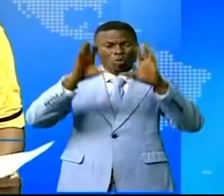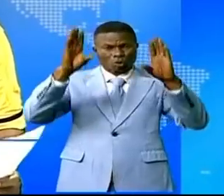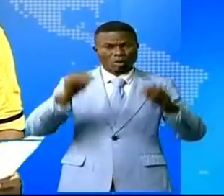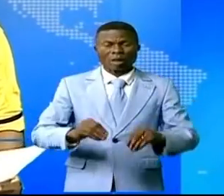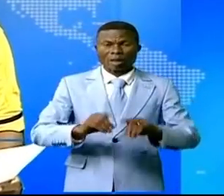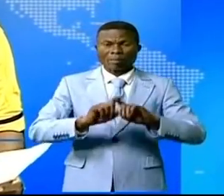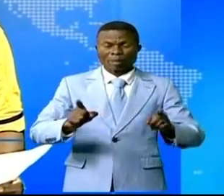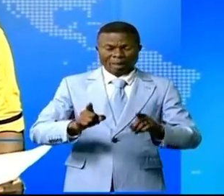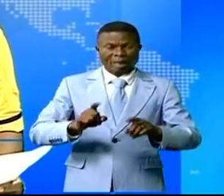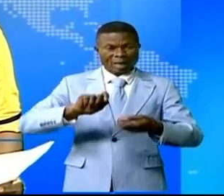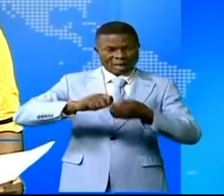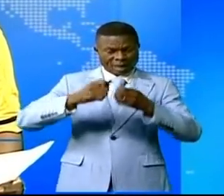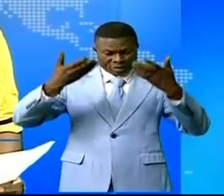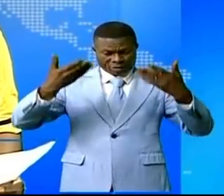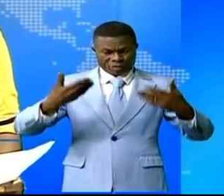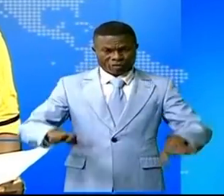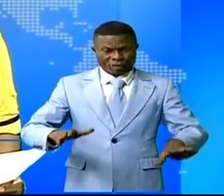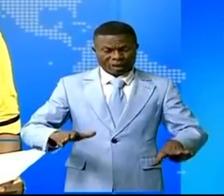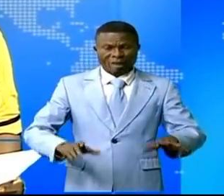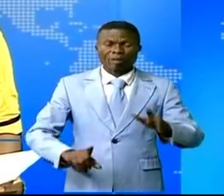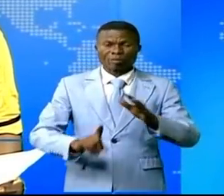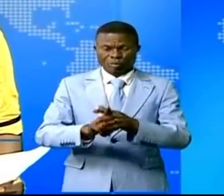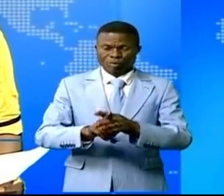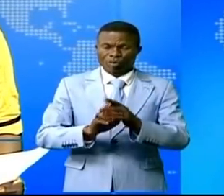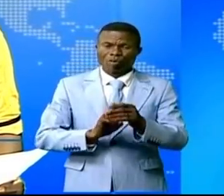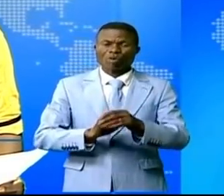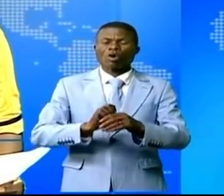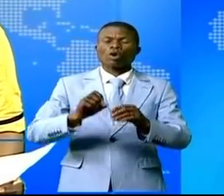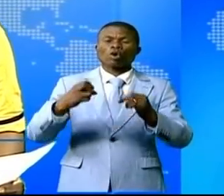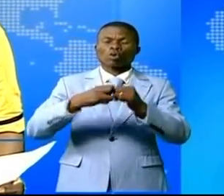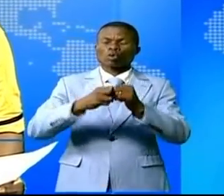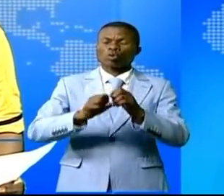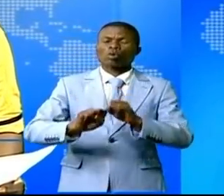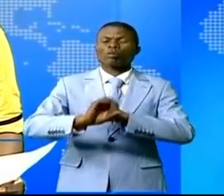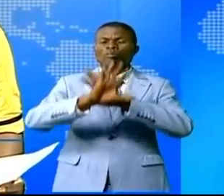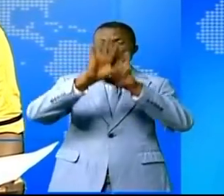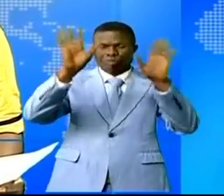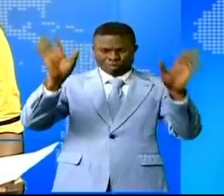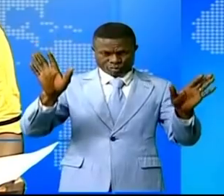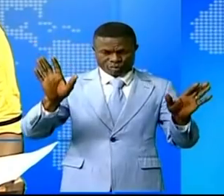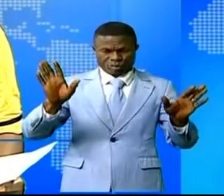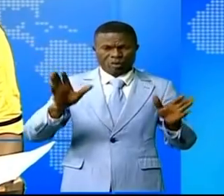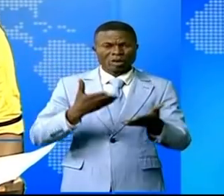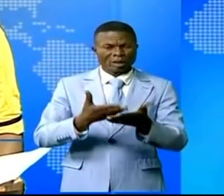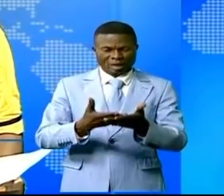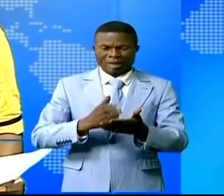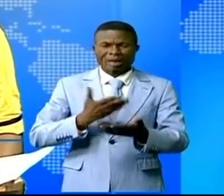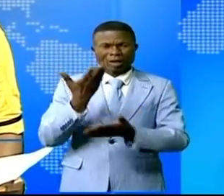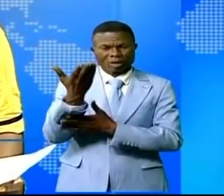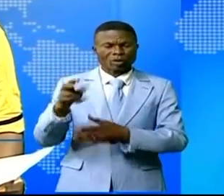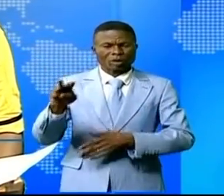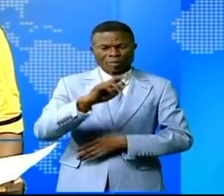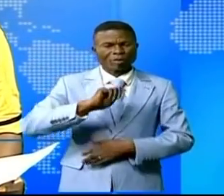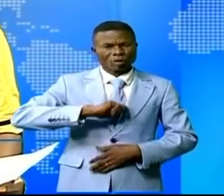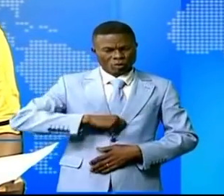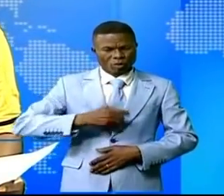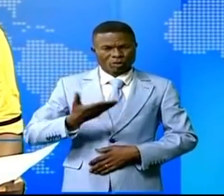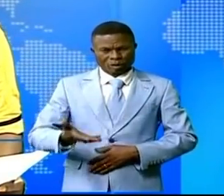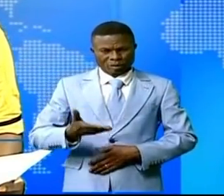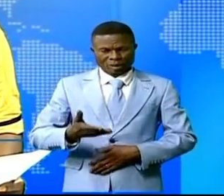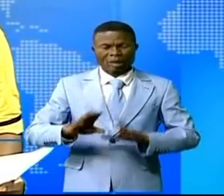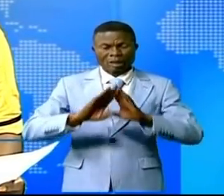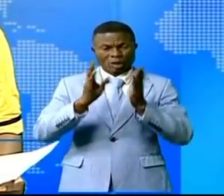la stabilisation de la situation interviendra aussitôt que les travaux prendront fin. Pour toute